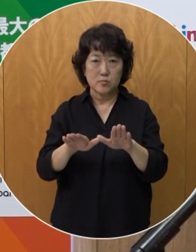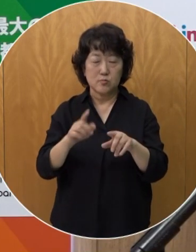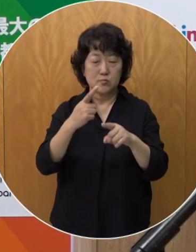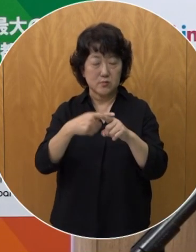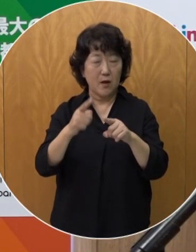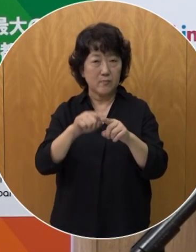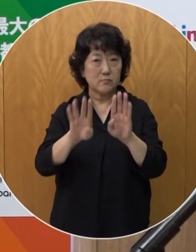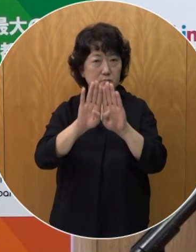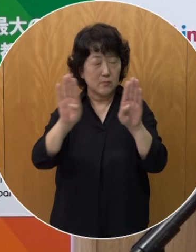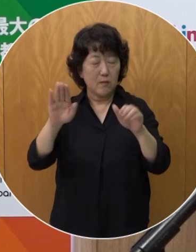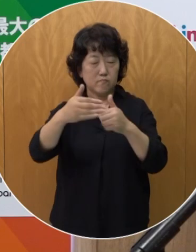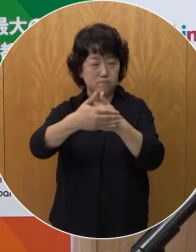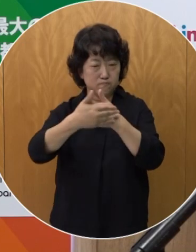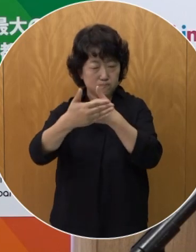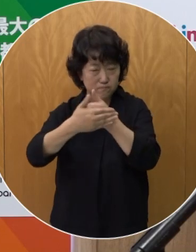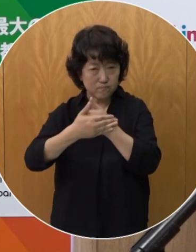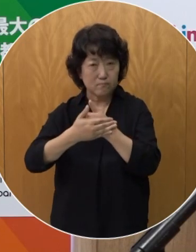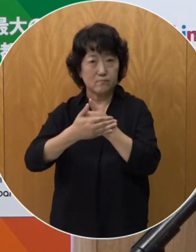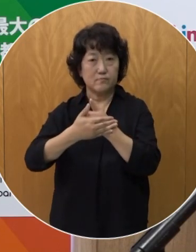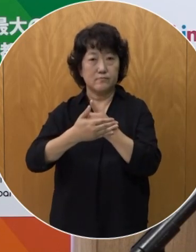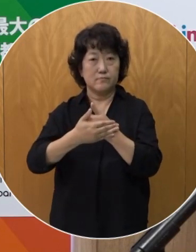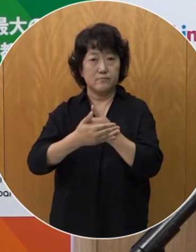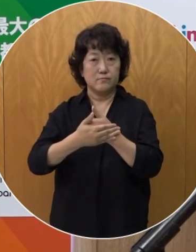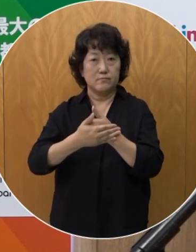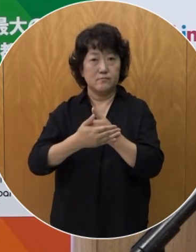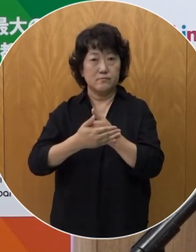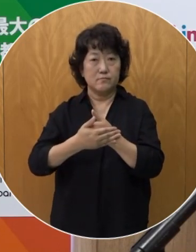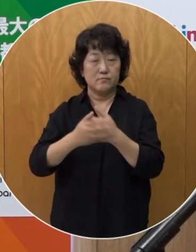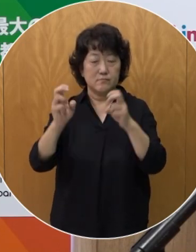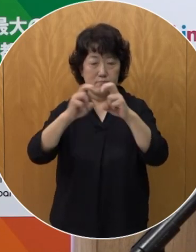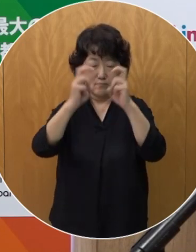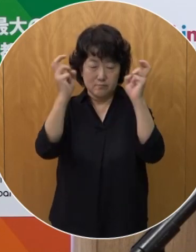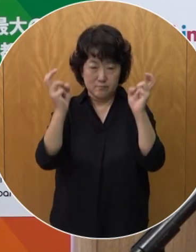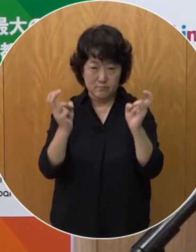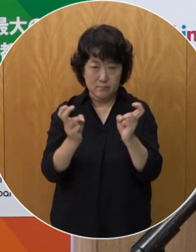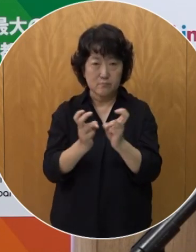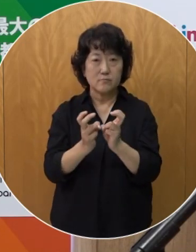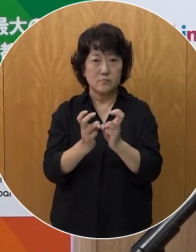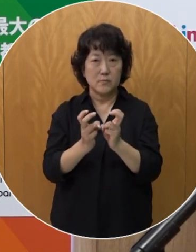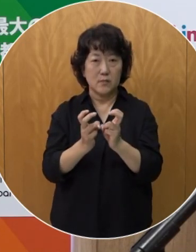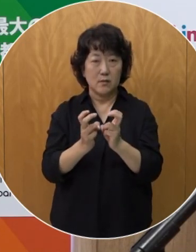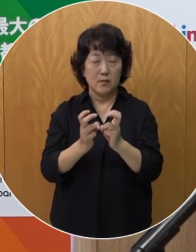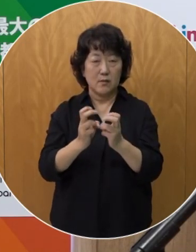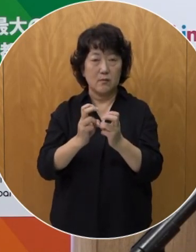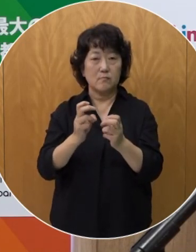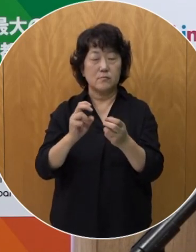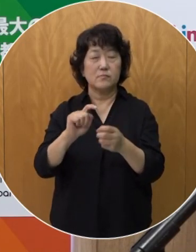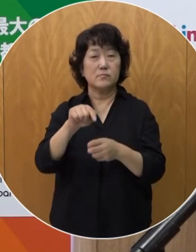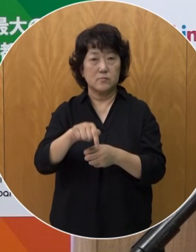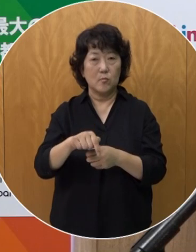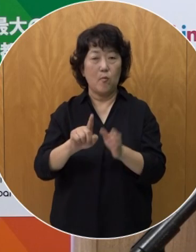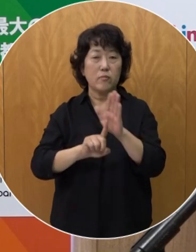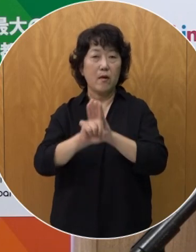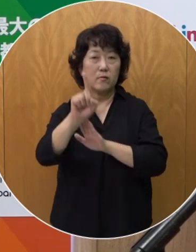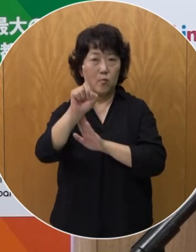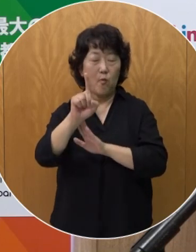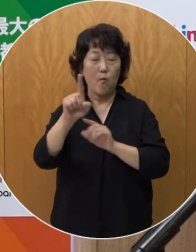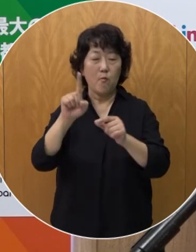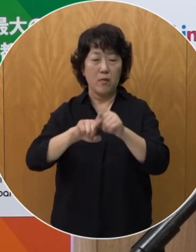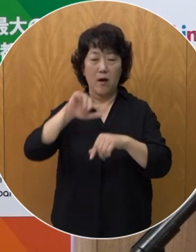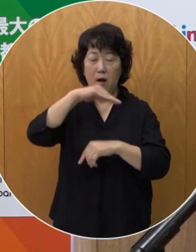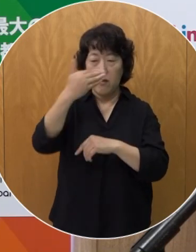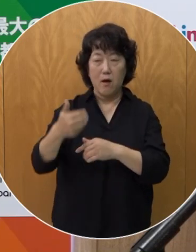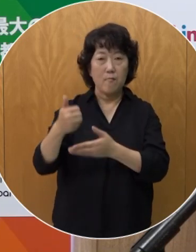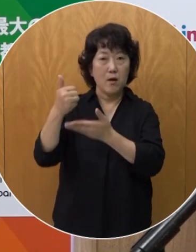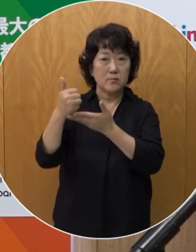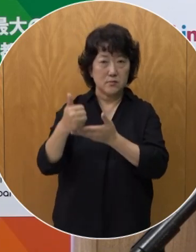ービス開始にご協力をいただきました西日本電信電話株式会社様を代表し、中山様